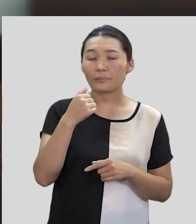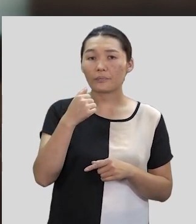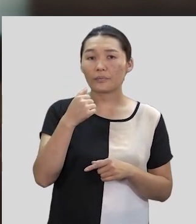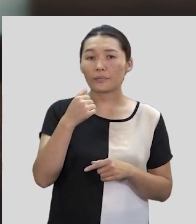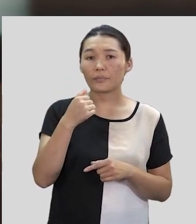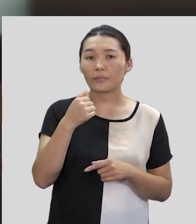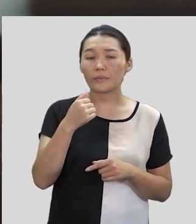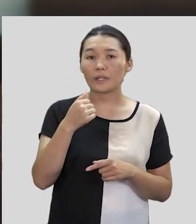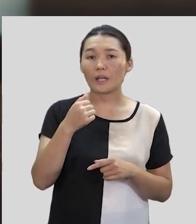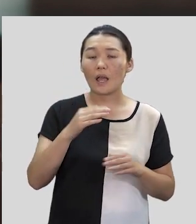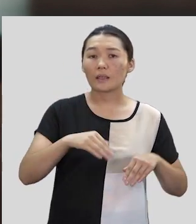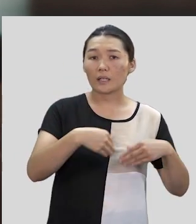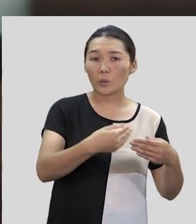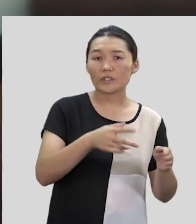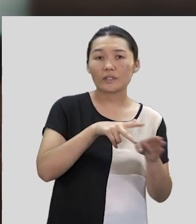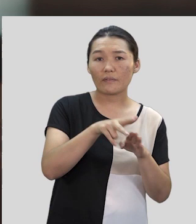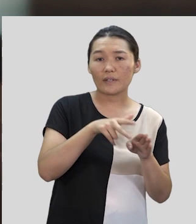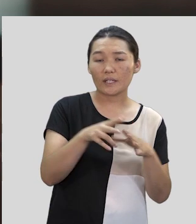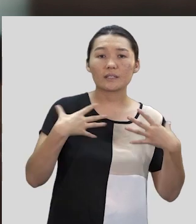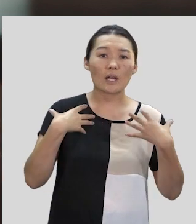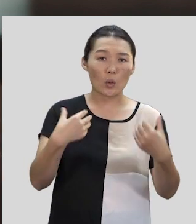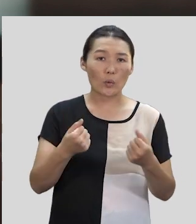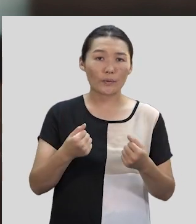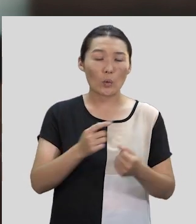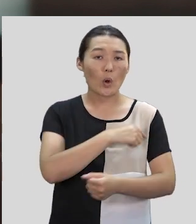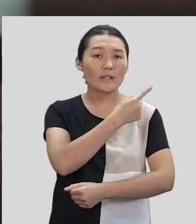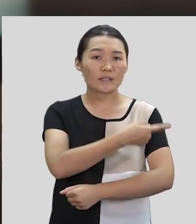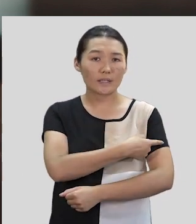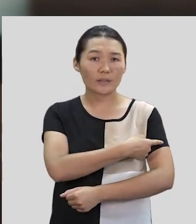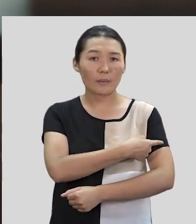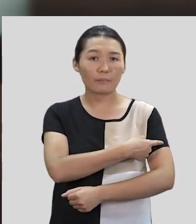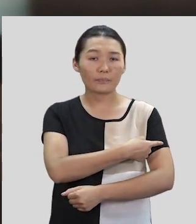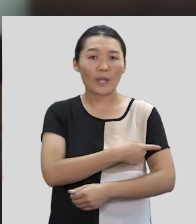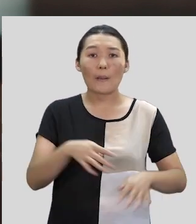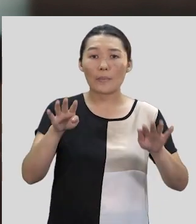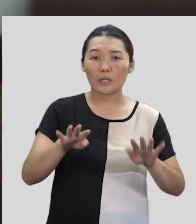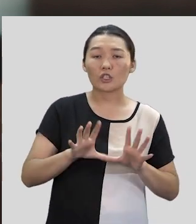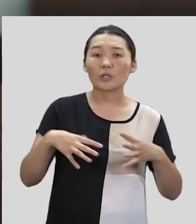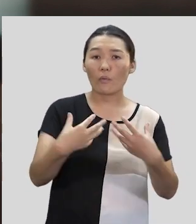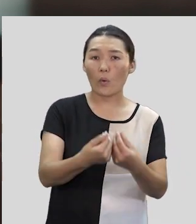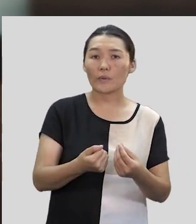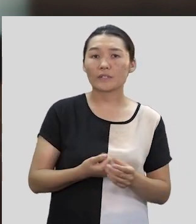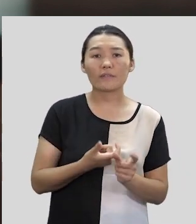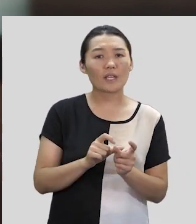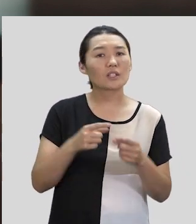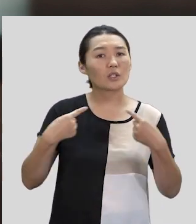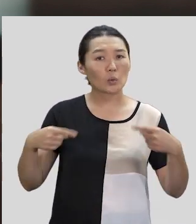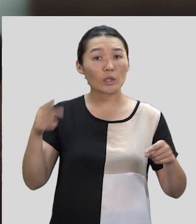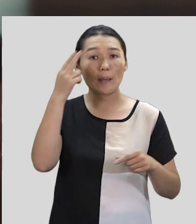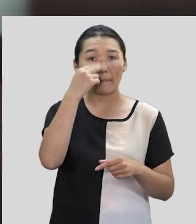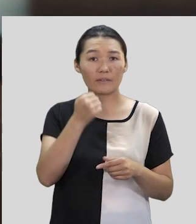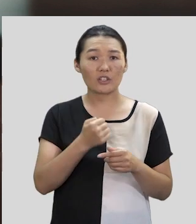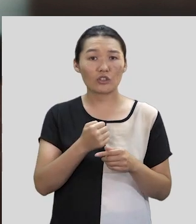вред вред его здоровью силам положению в обществе эти и другие привычки